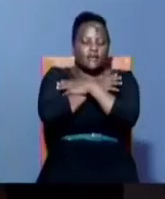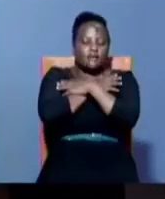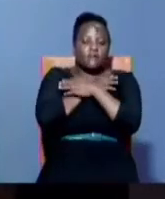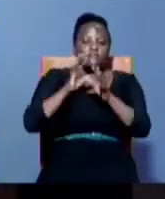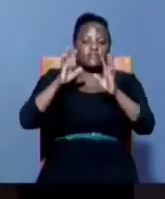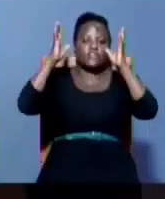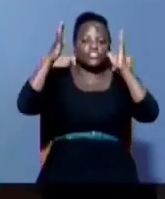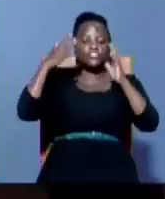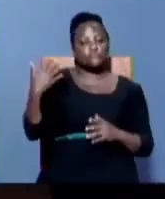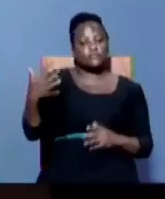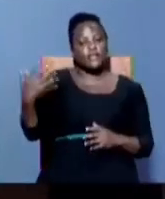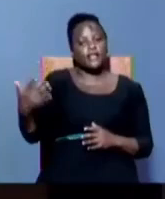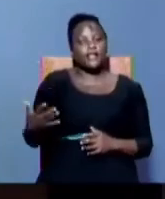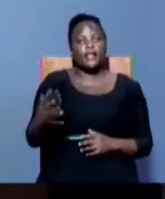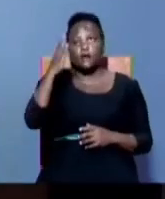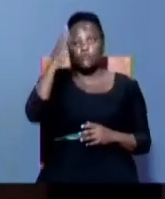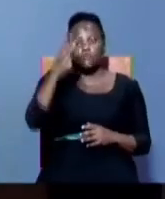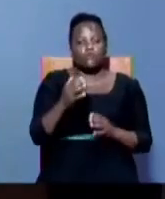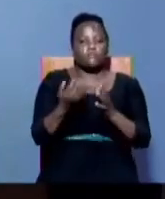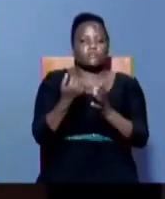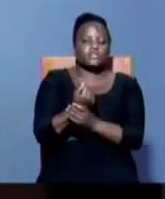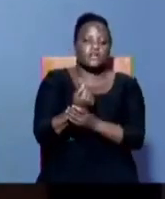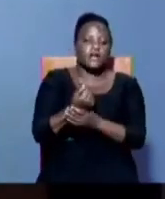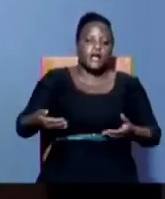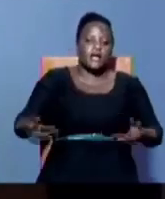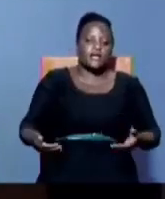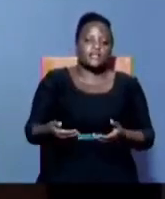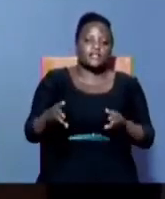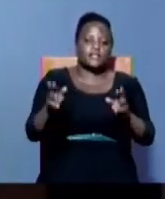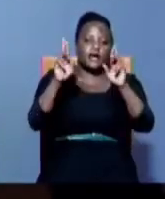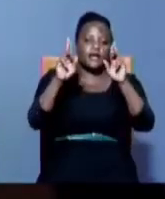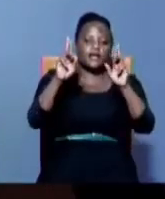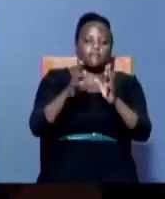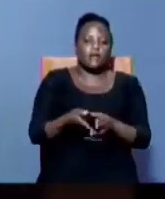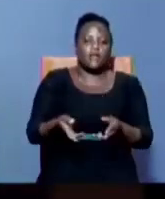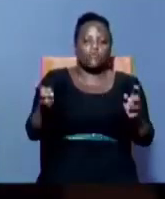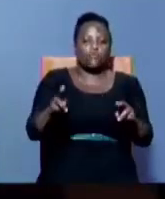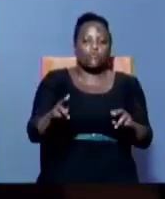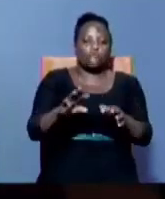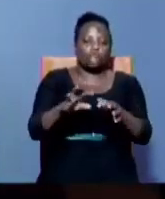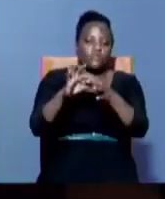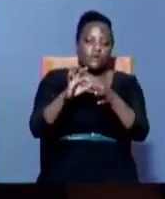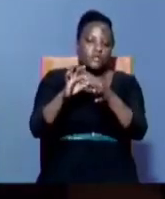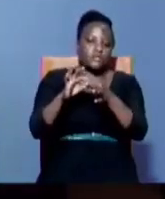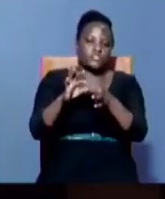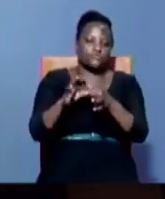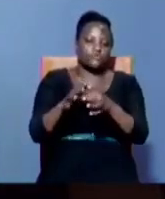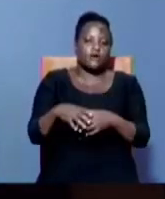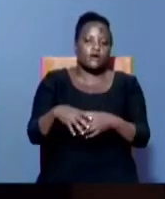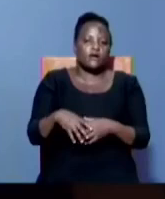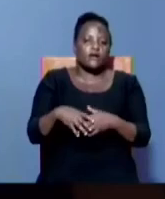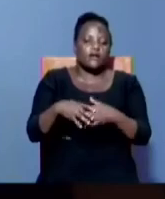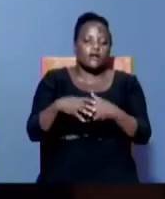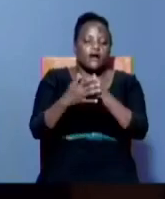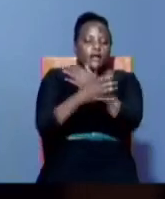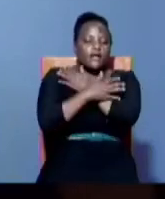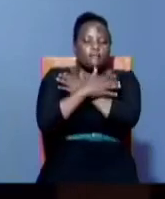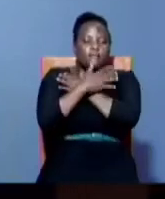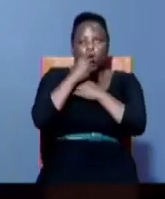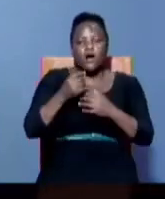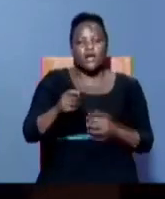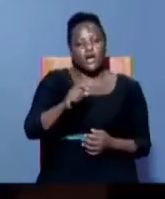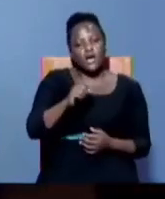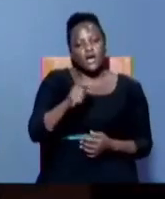pale. Ameshikamana kitu cha rehema na kitu cha hukumu vinaunganishwa na neema ya Bwana. Pale kidole kilichoandika amri 10 za